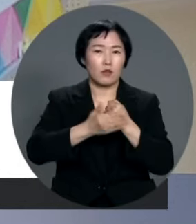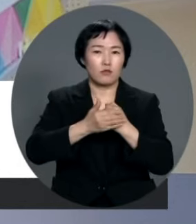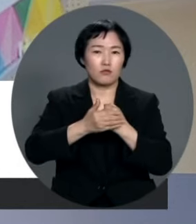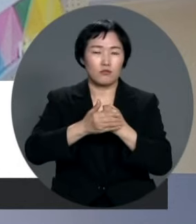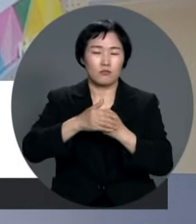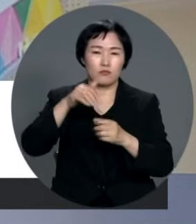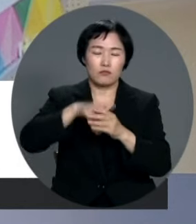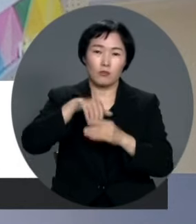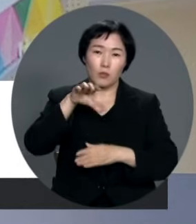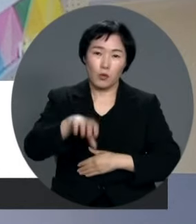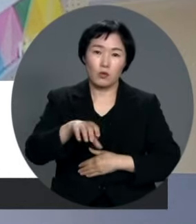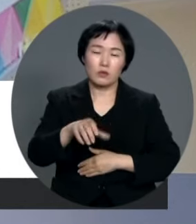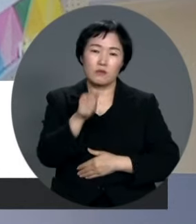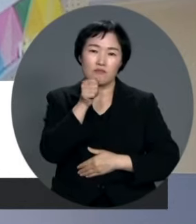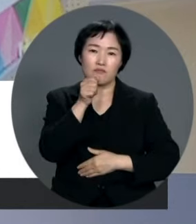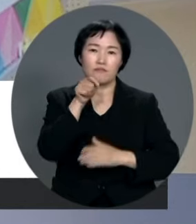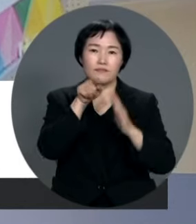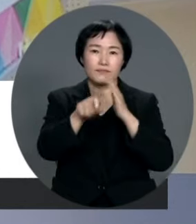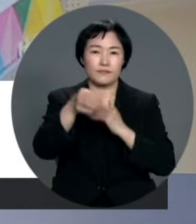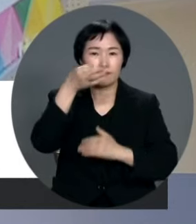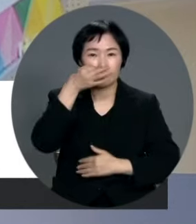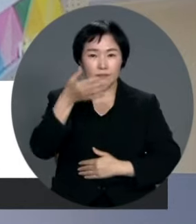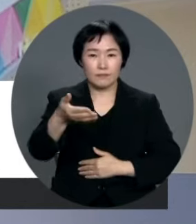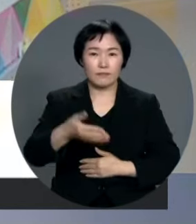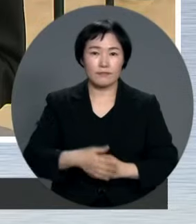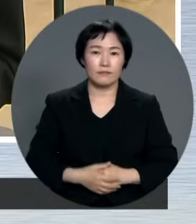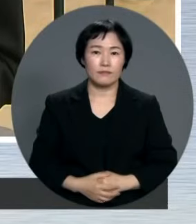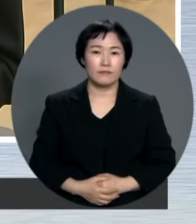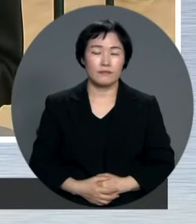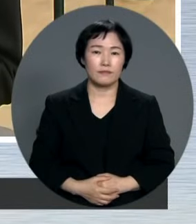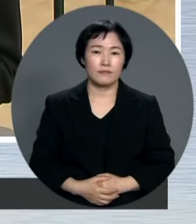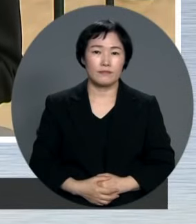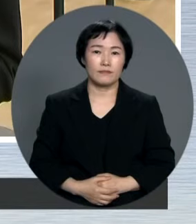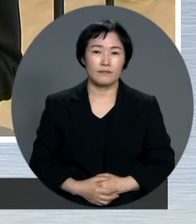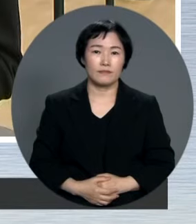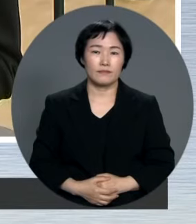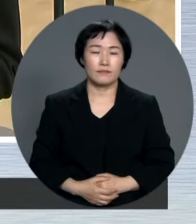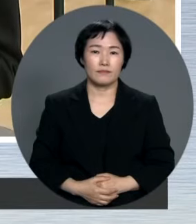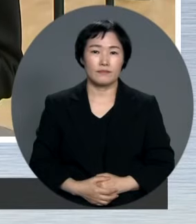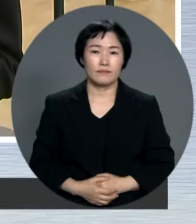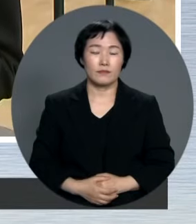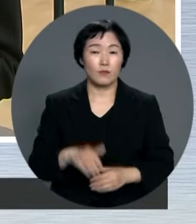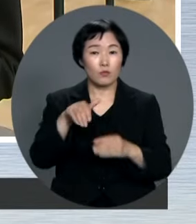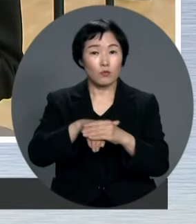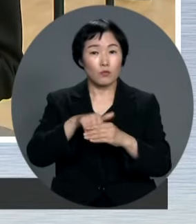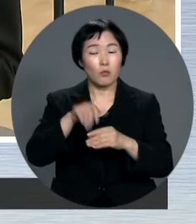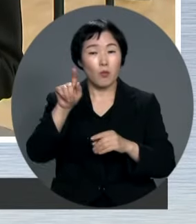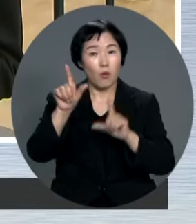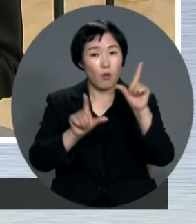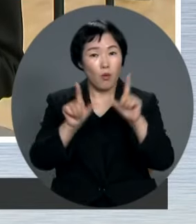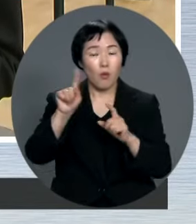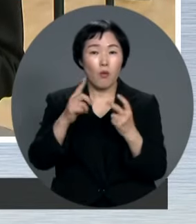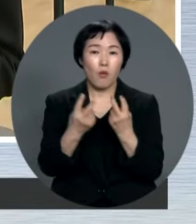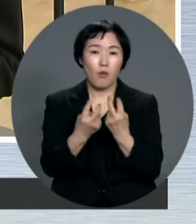한 곳에 취재 기자가 나가 있습니다. 연결해 보죠. 변여주 기자, 본 투표 어떻게 진행되고 있습니까?